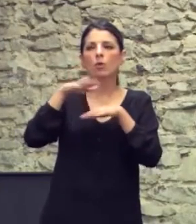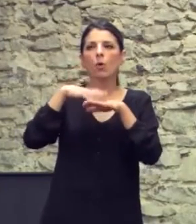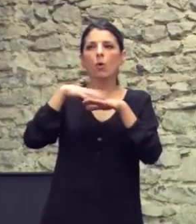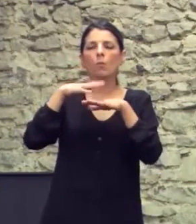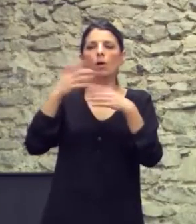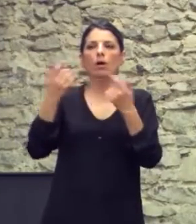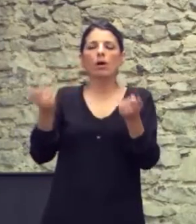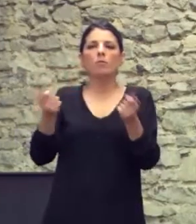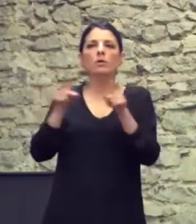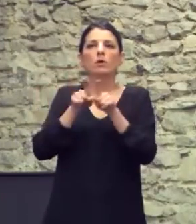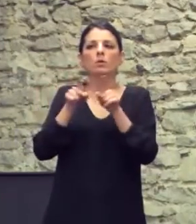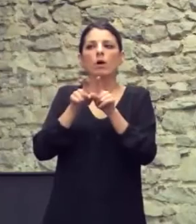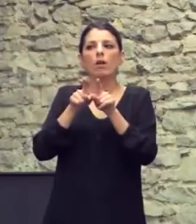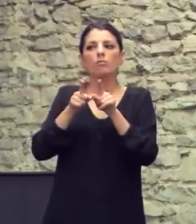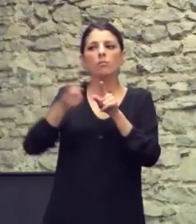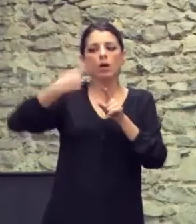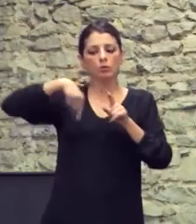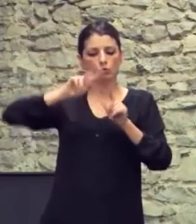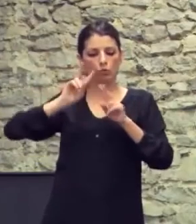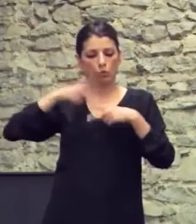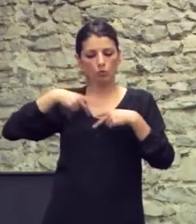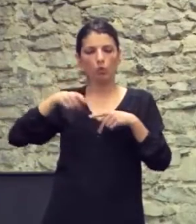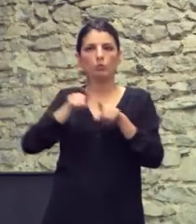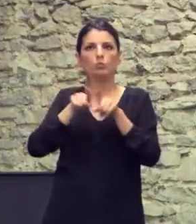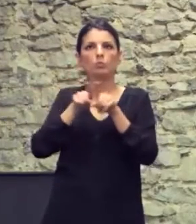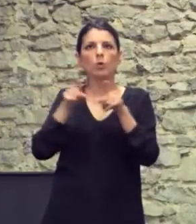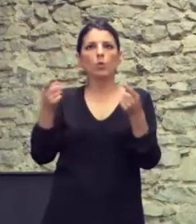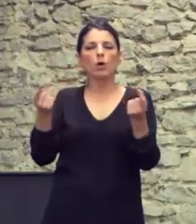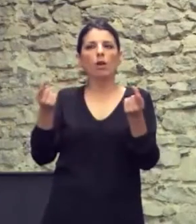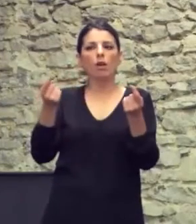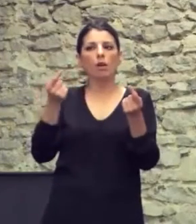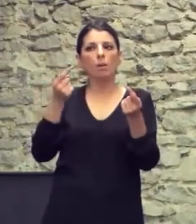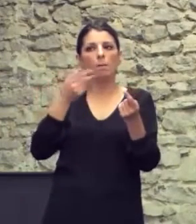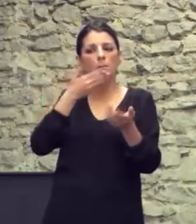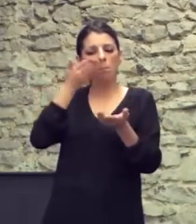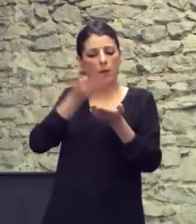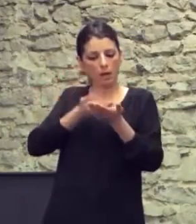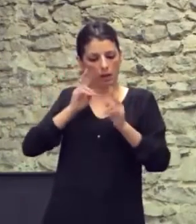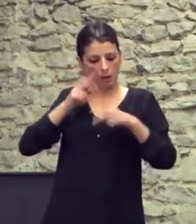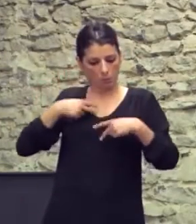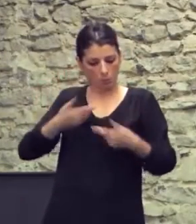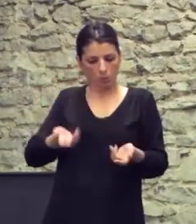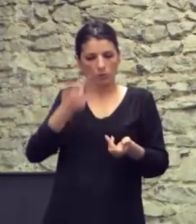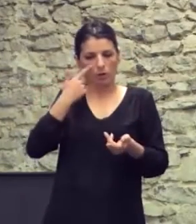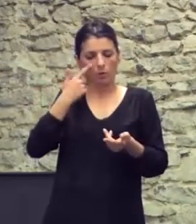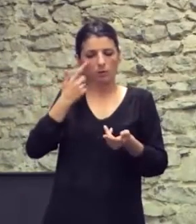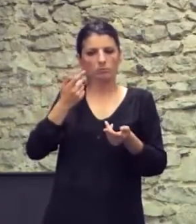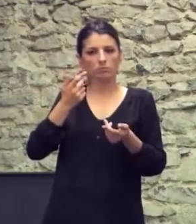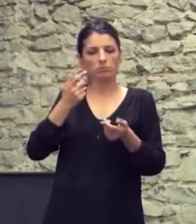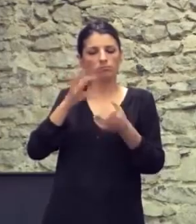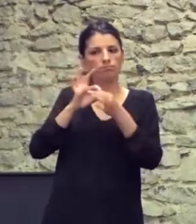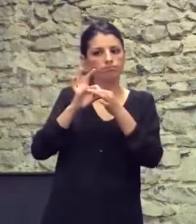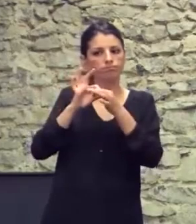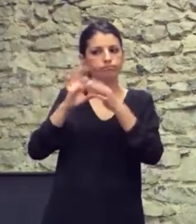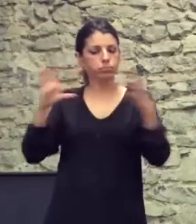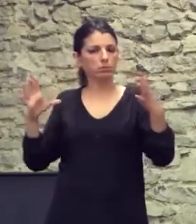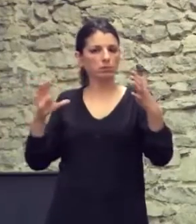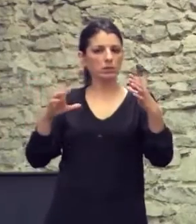mailan eskatzen diren eta exigitzen diren gauza batzuekin. Eta hor triangelu txorri erreparatzea, ez? Hain zuzen ere,